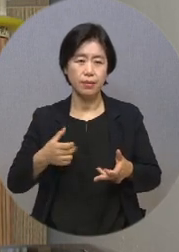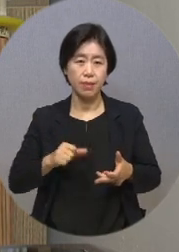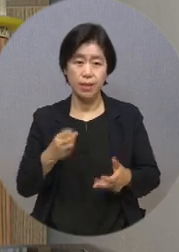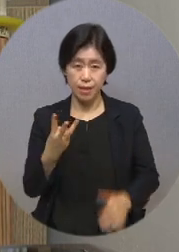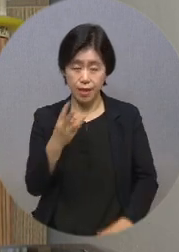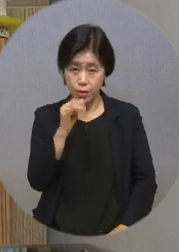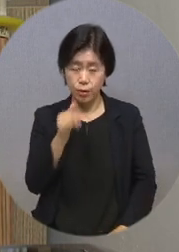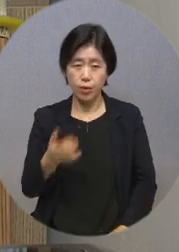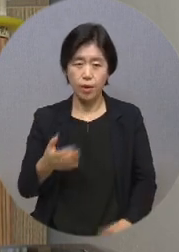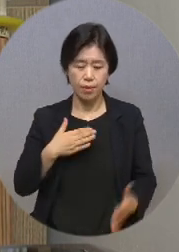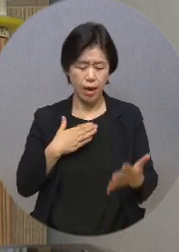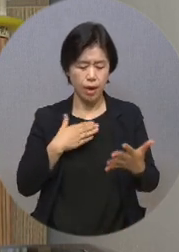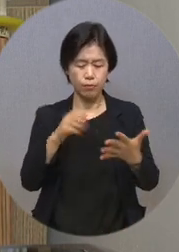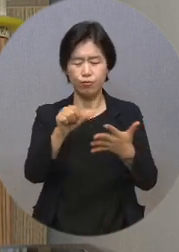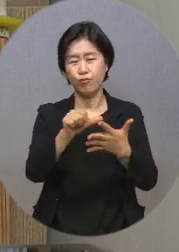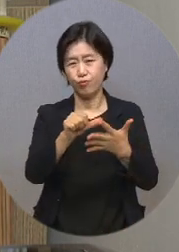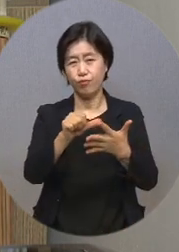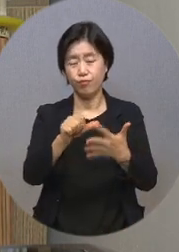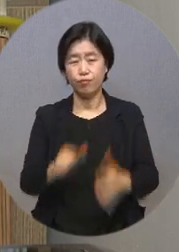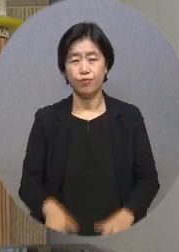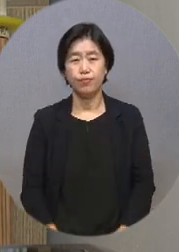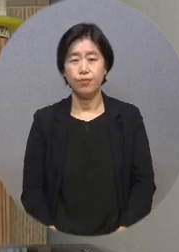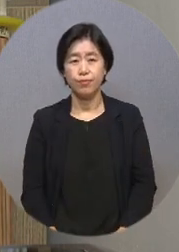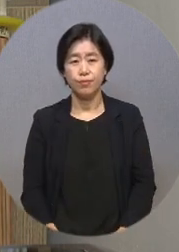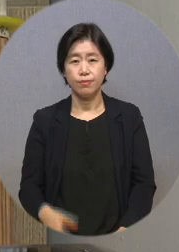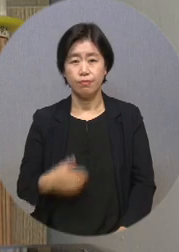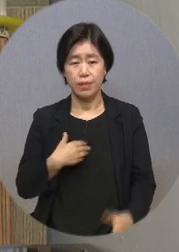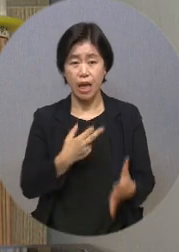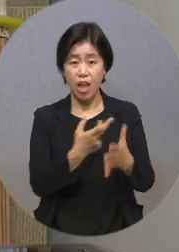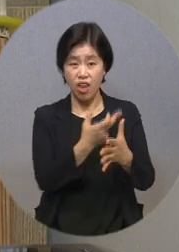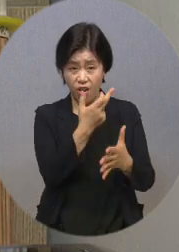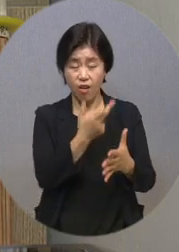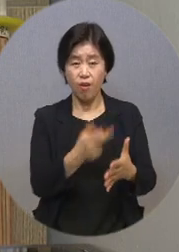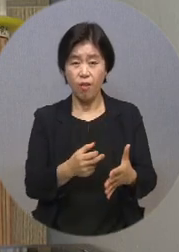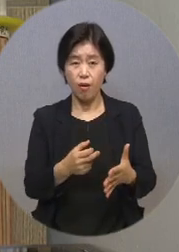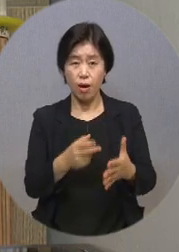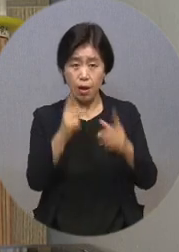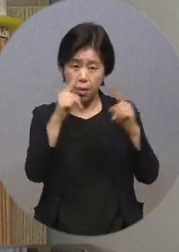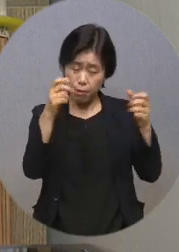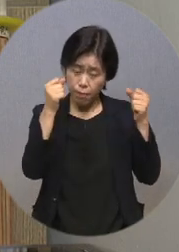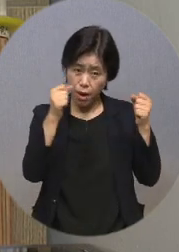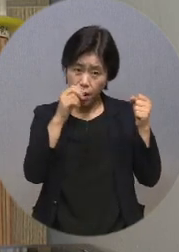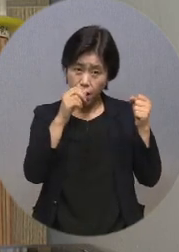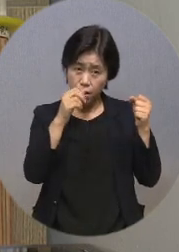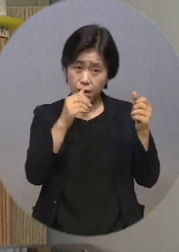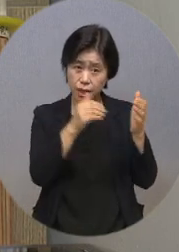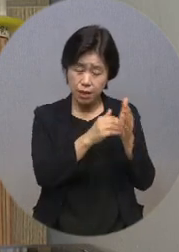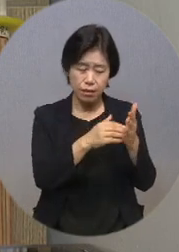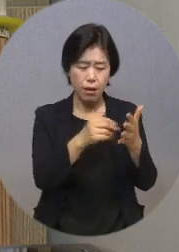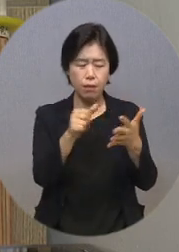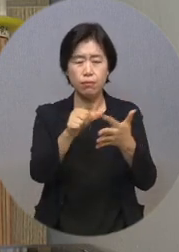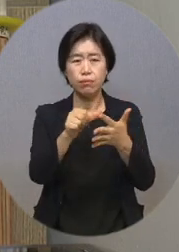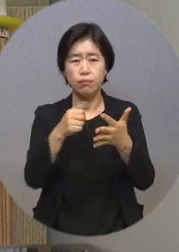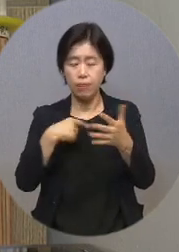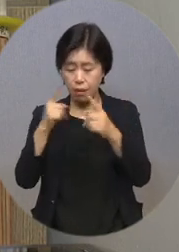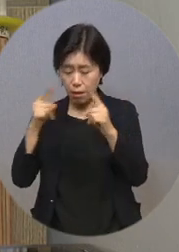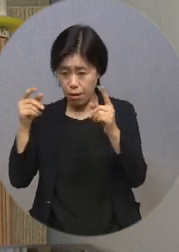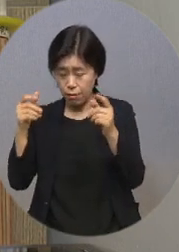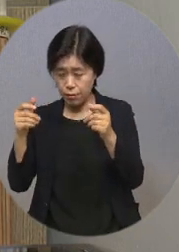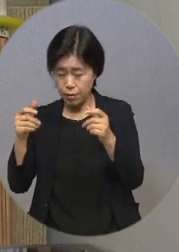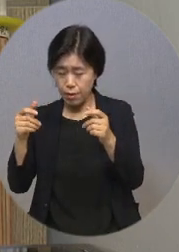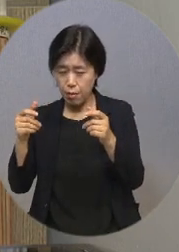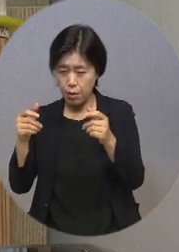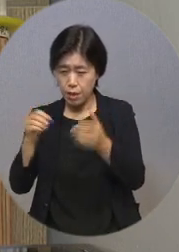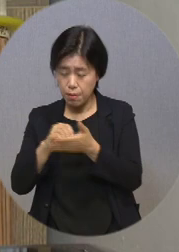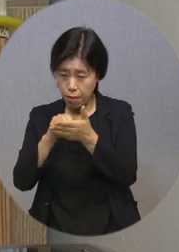했는데도 집안 형편 때문에 남모르게 학교증을 또 찢어버리고 대학을 진학을 못하고 해병대에 지원을 했던 그런